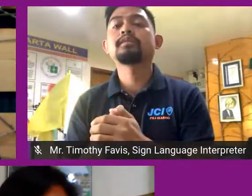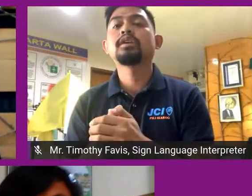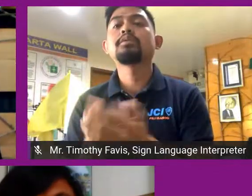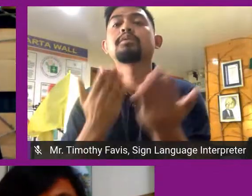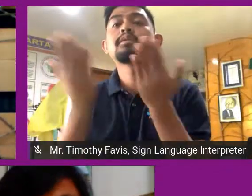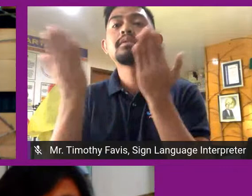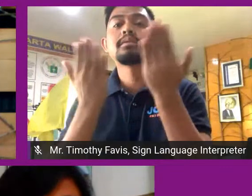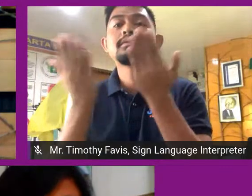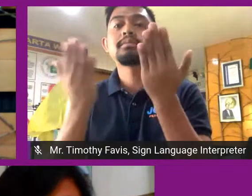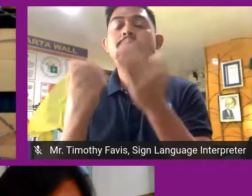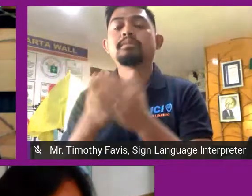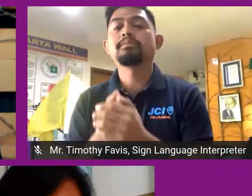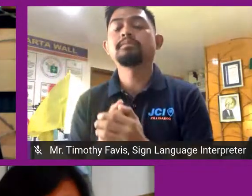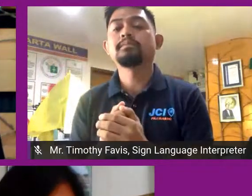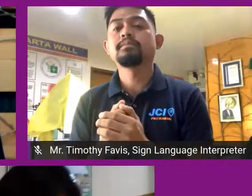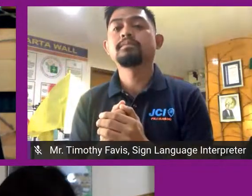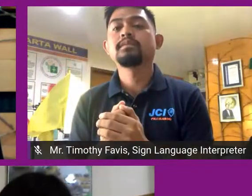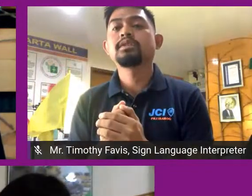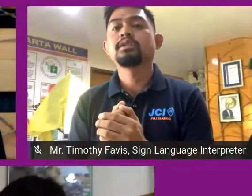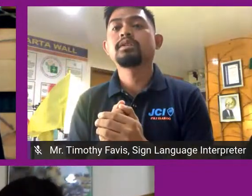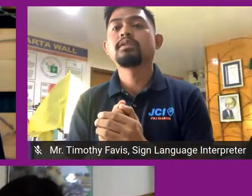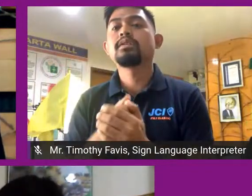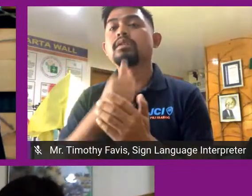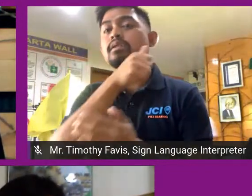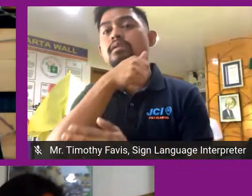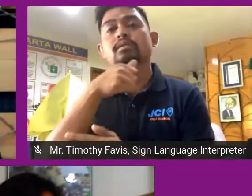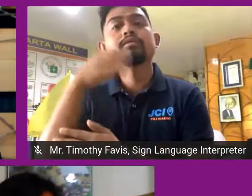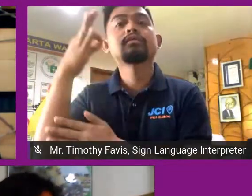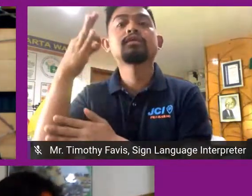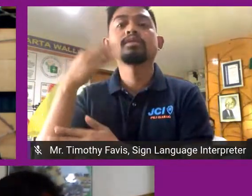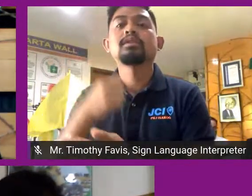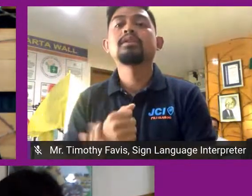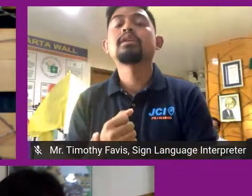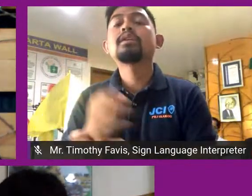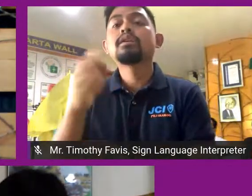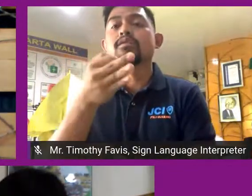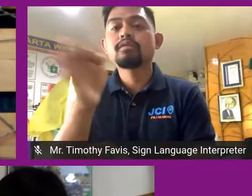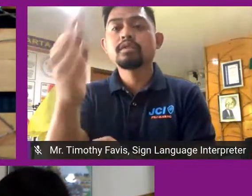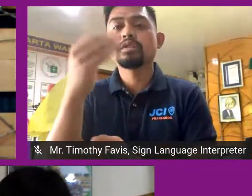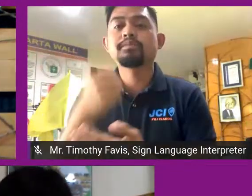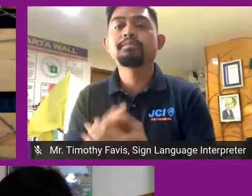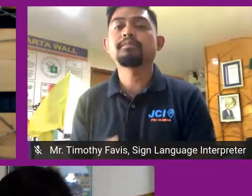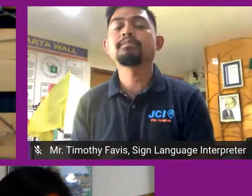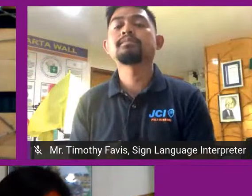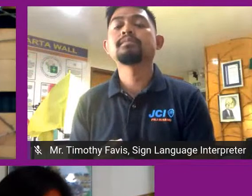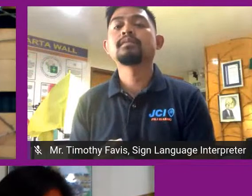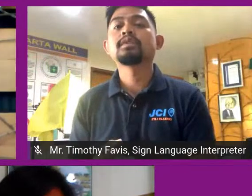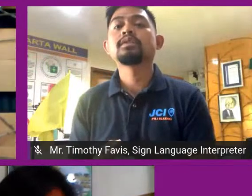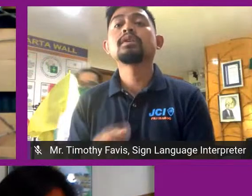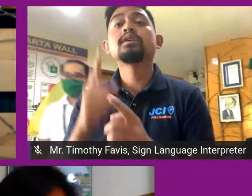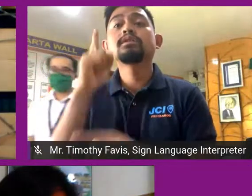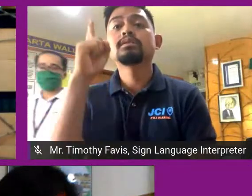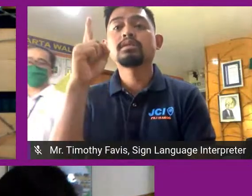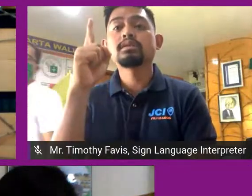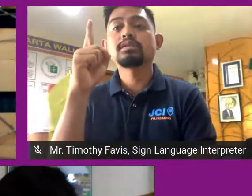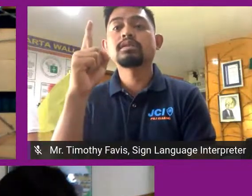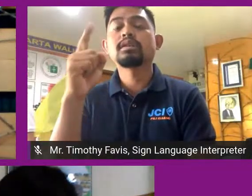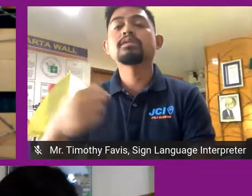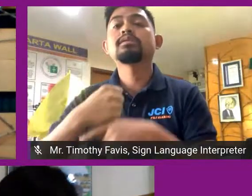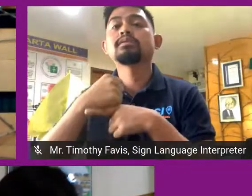larangan ng agrikultura at pangisdaan. Itong ating ginaganap na pagsasanay ay isang